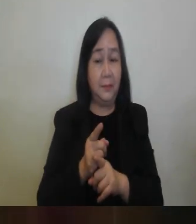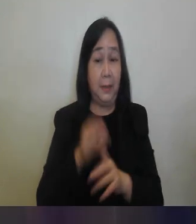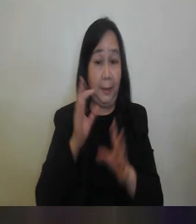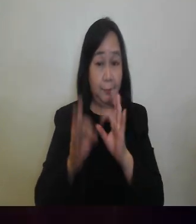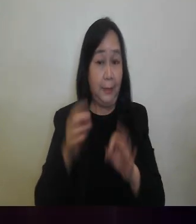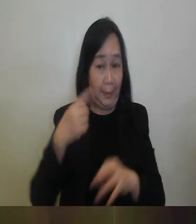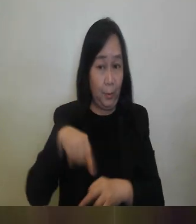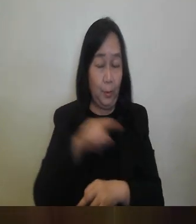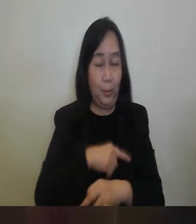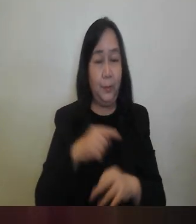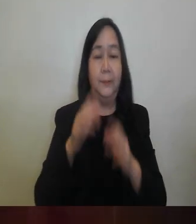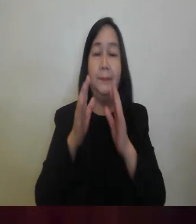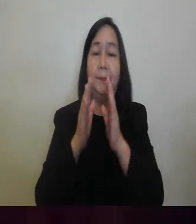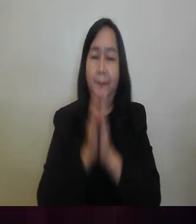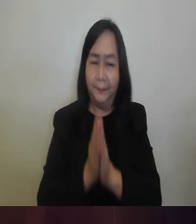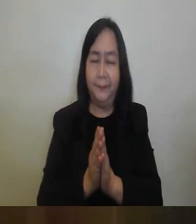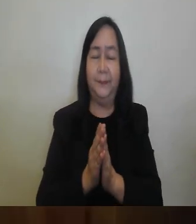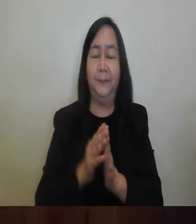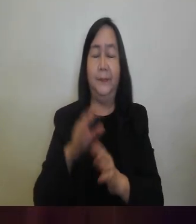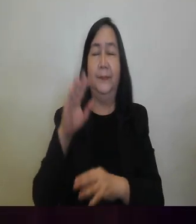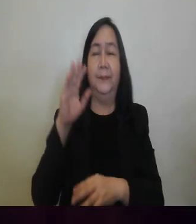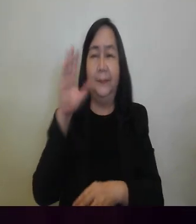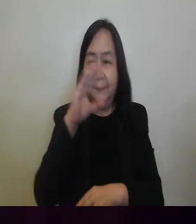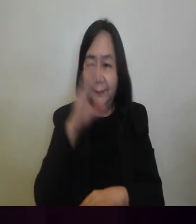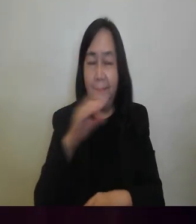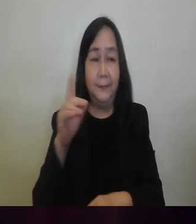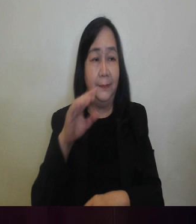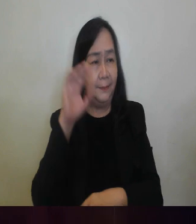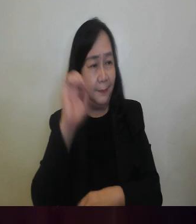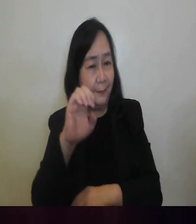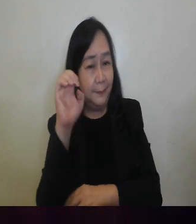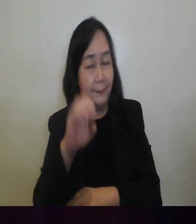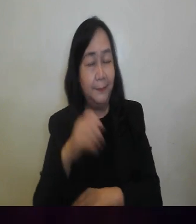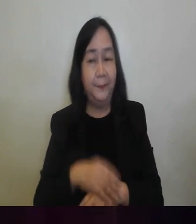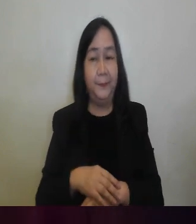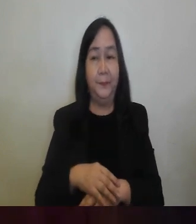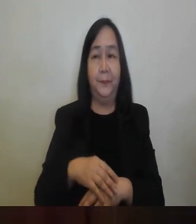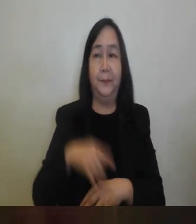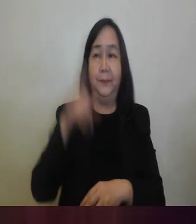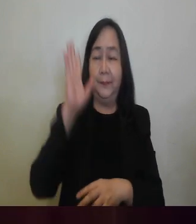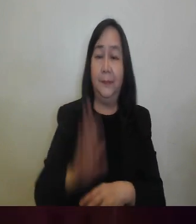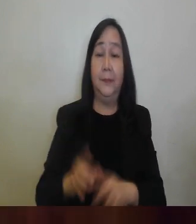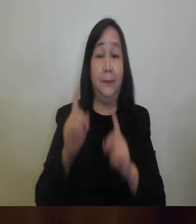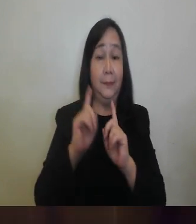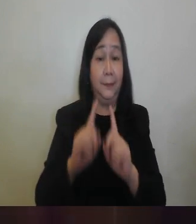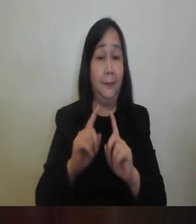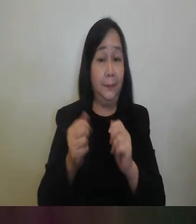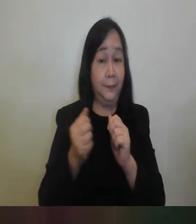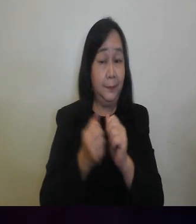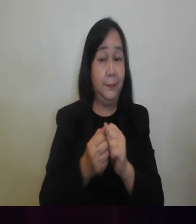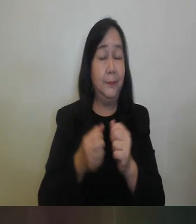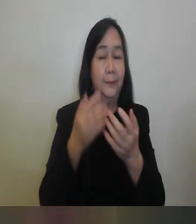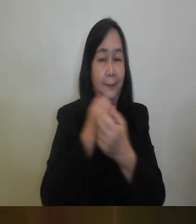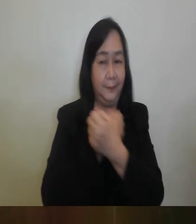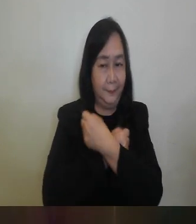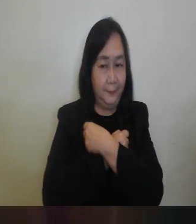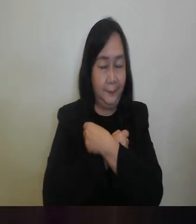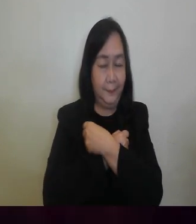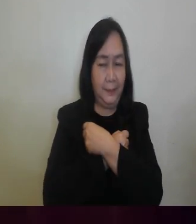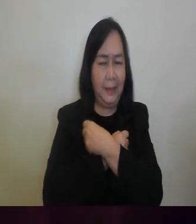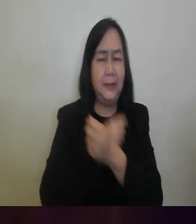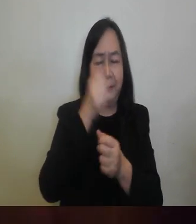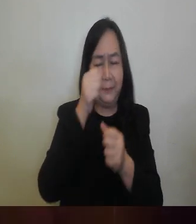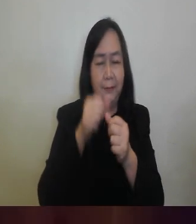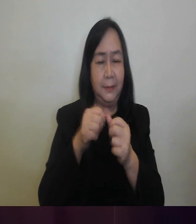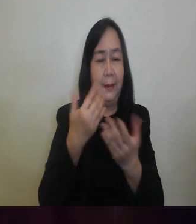kapag tayo ay humingi, maghanap at kumatok, sasagot ang Diyos ng may pag-ibig. Isipin natin